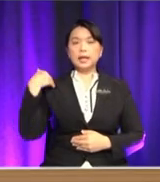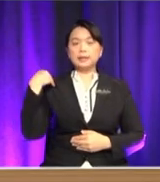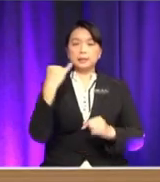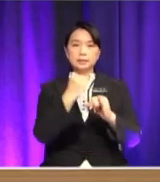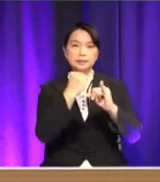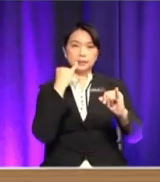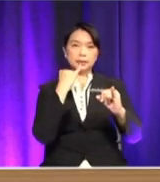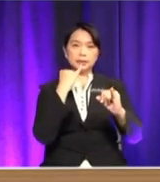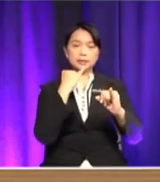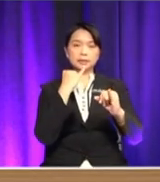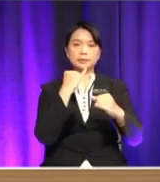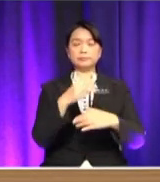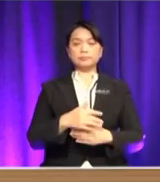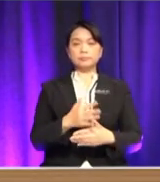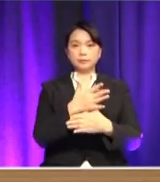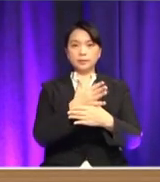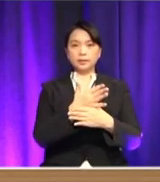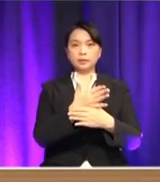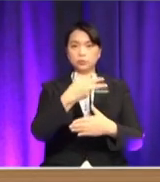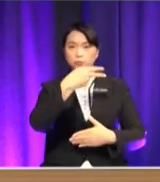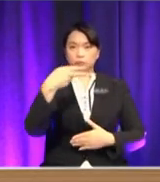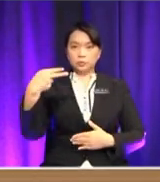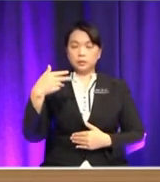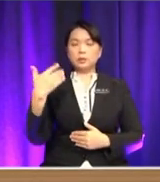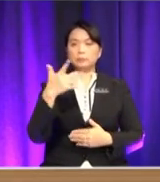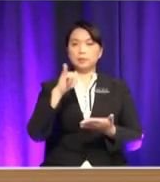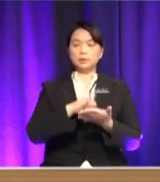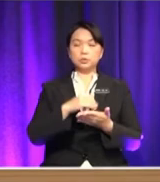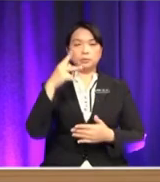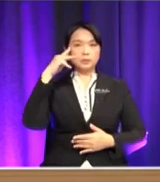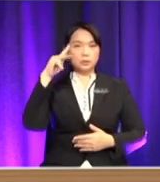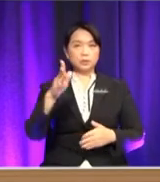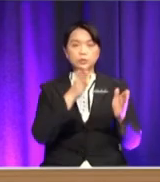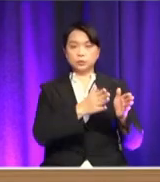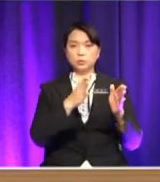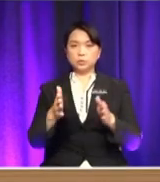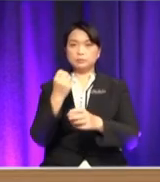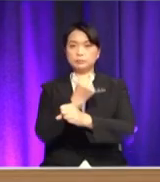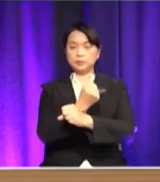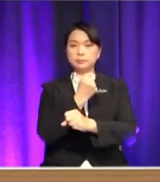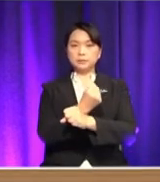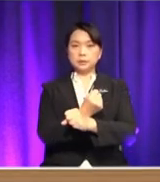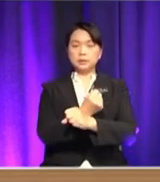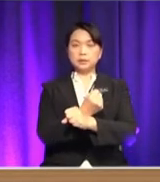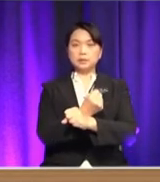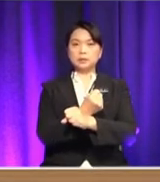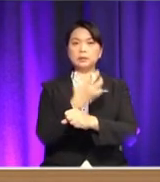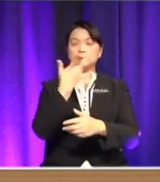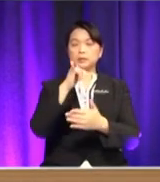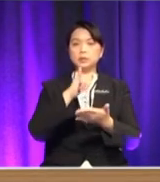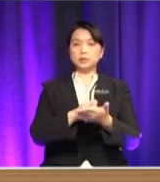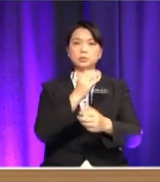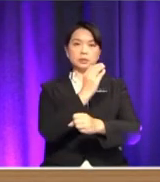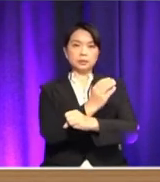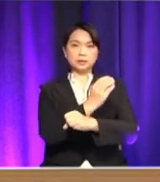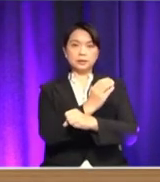lain ini pun kita tengok lukisan pemandangan di punya susunan batu bata kita pilih oi tua batu bata benar Ajeg